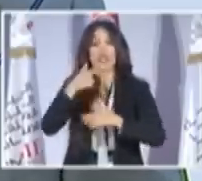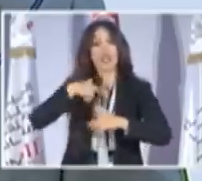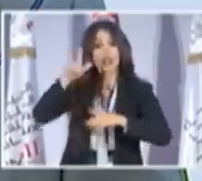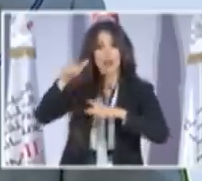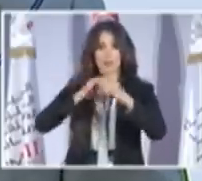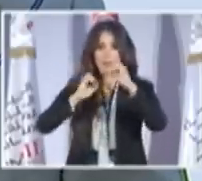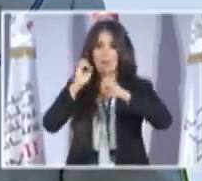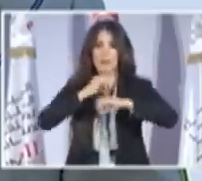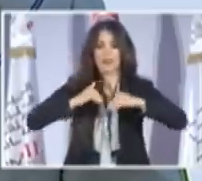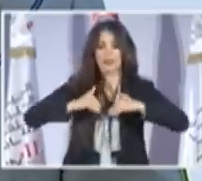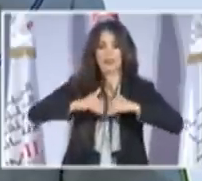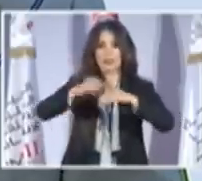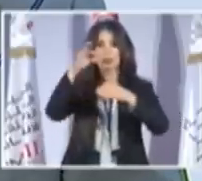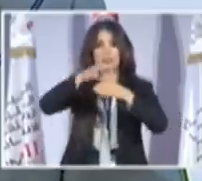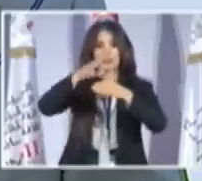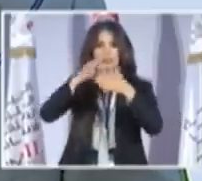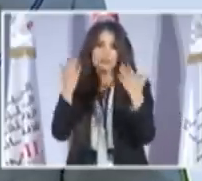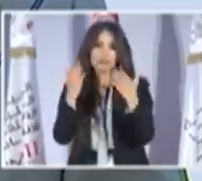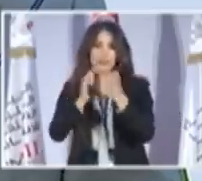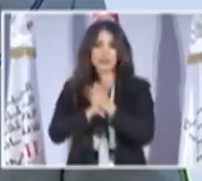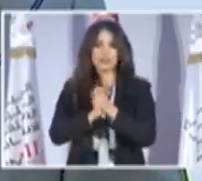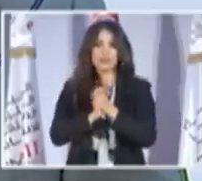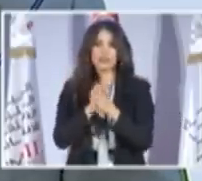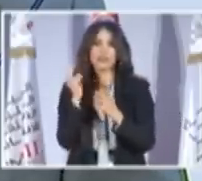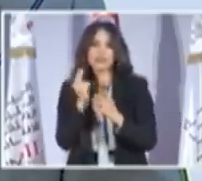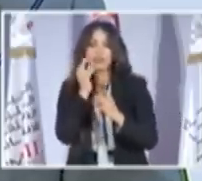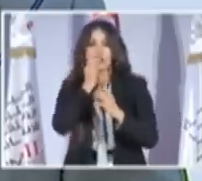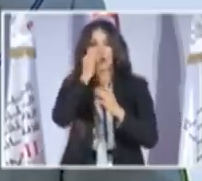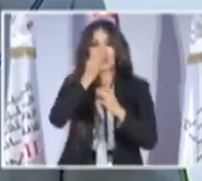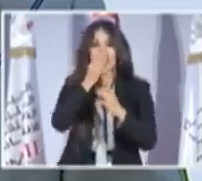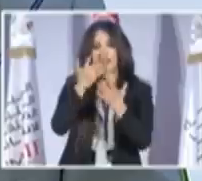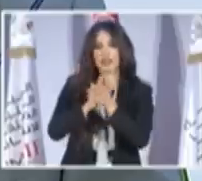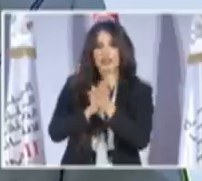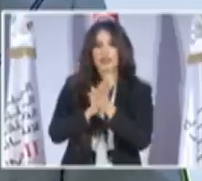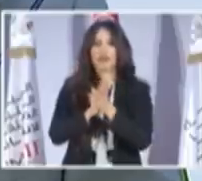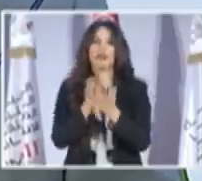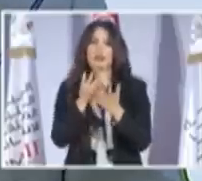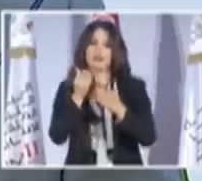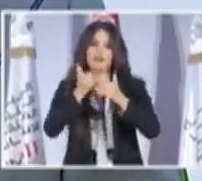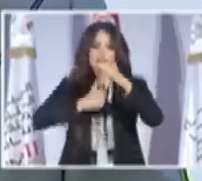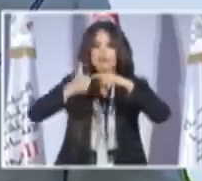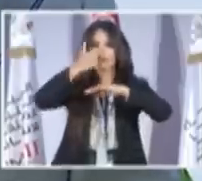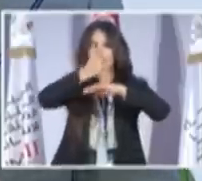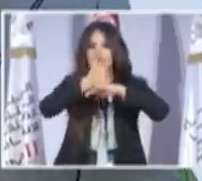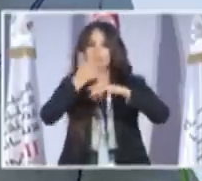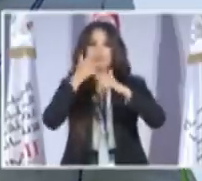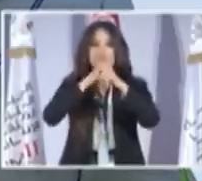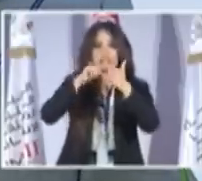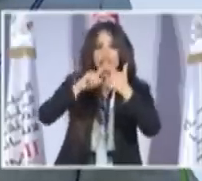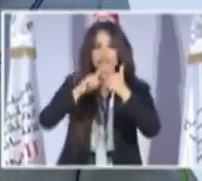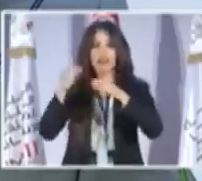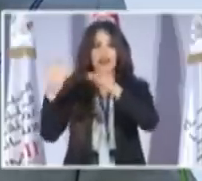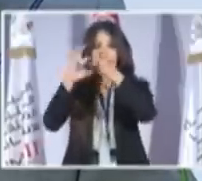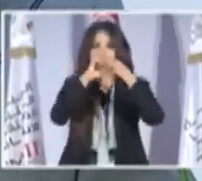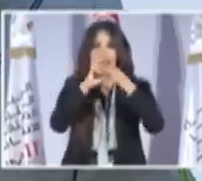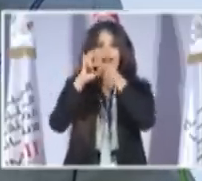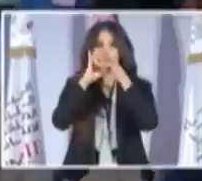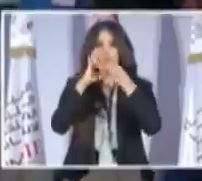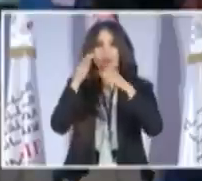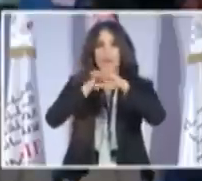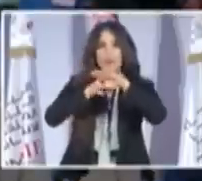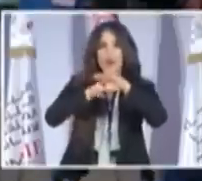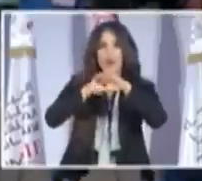منحكي بوش على حكم بيد في الماده اه احمده القضاء العدلي متعلقه ب اه